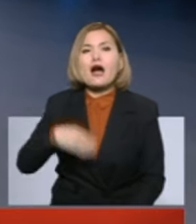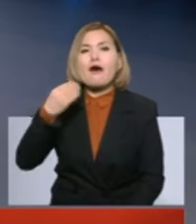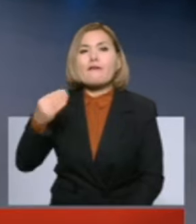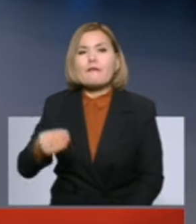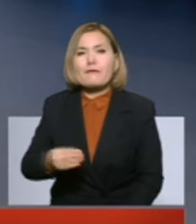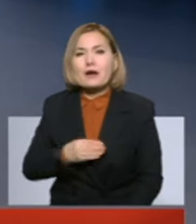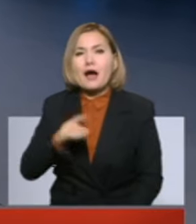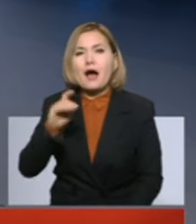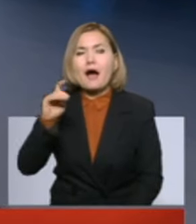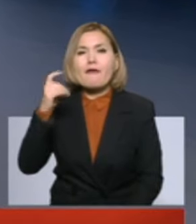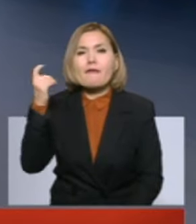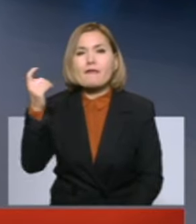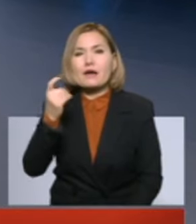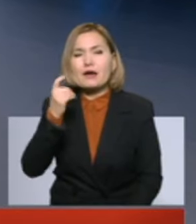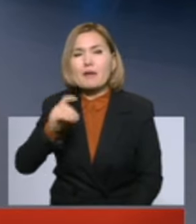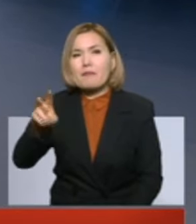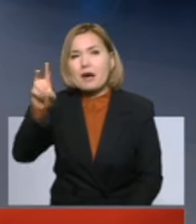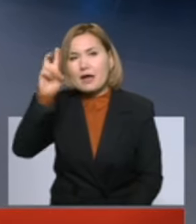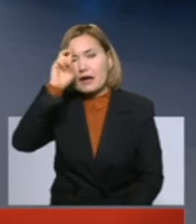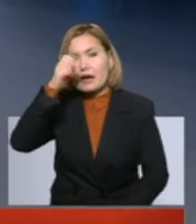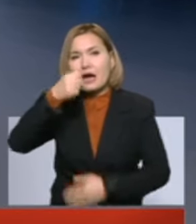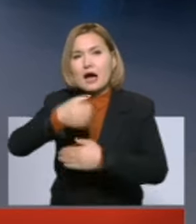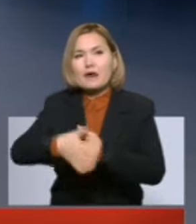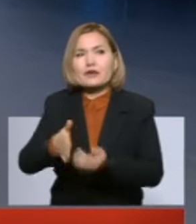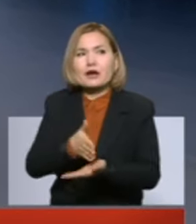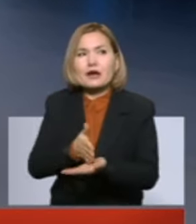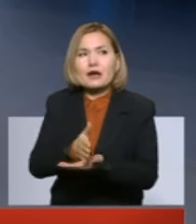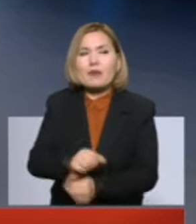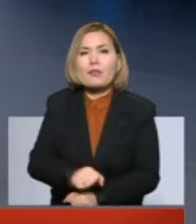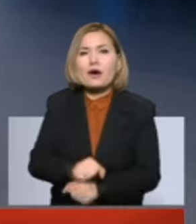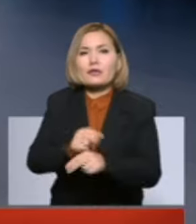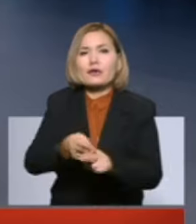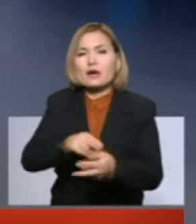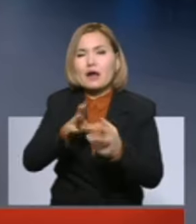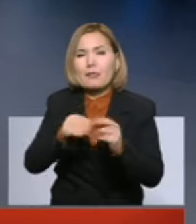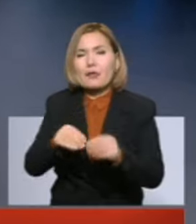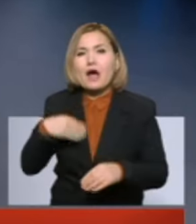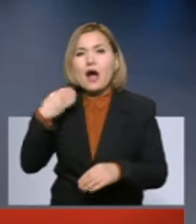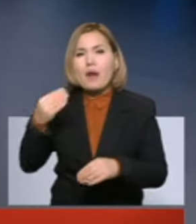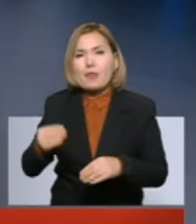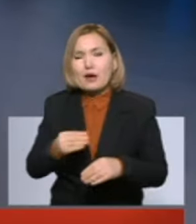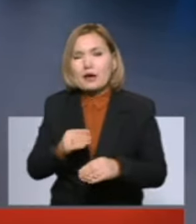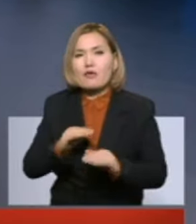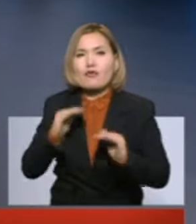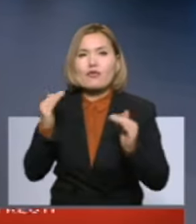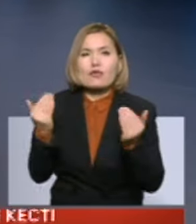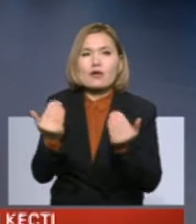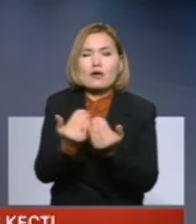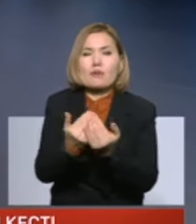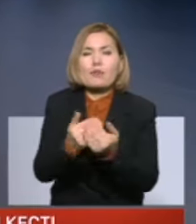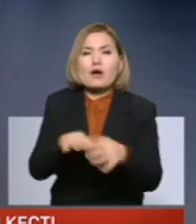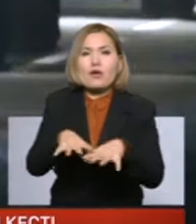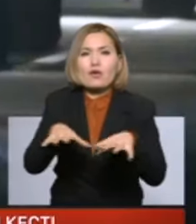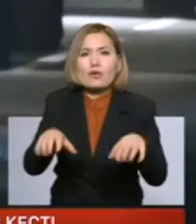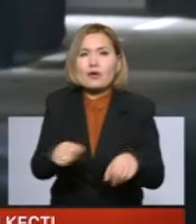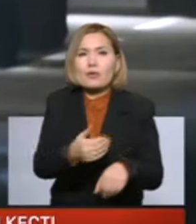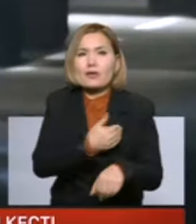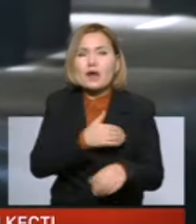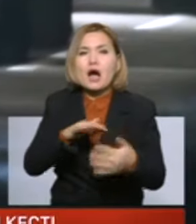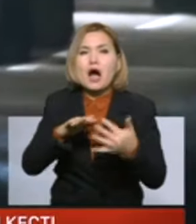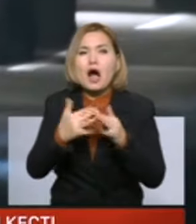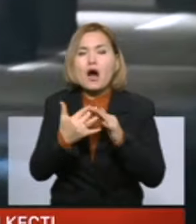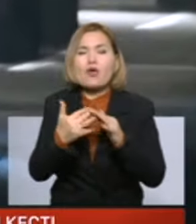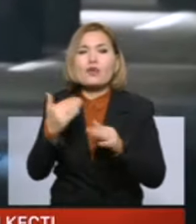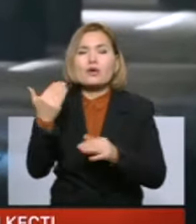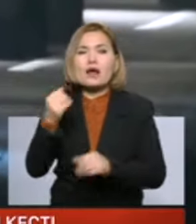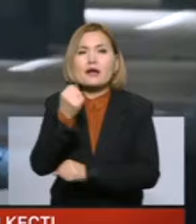Франция фермерлері ел астанасына бет алды. Өздері мәлімдегендей олар Парижді қоршауды мақсат етіп отыр. Ауыл еңбеккерлері